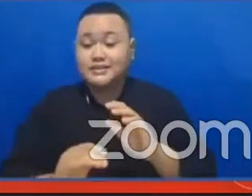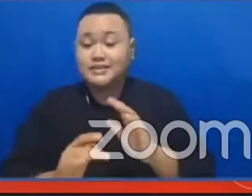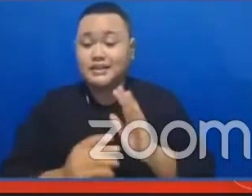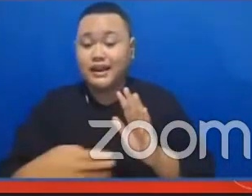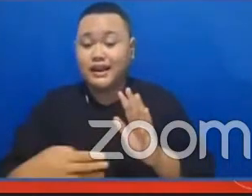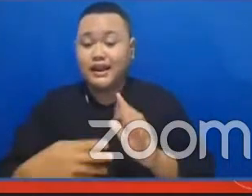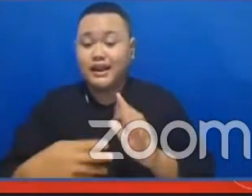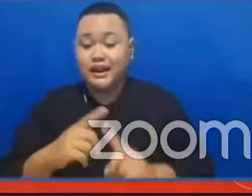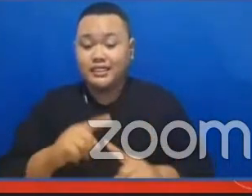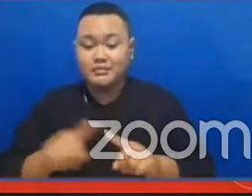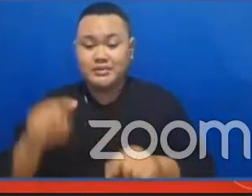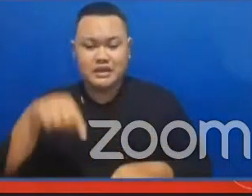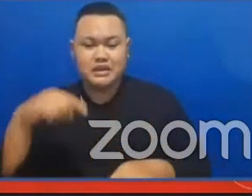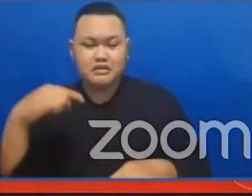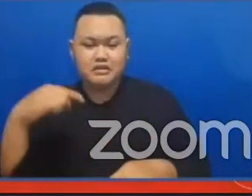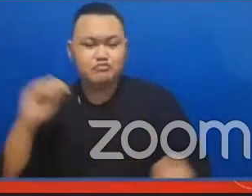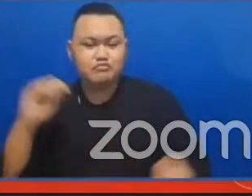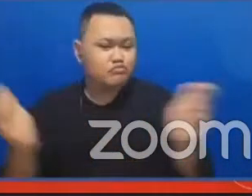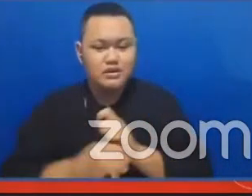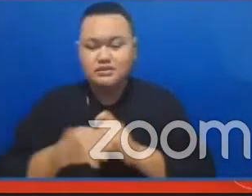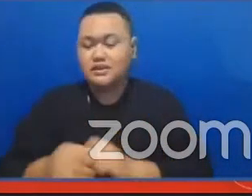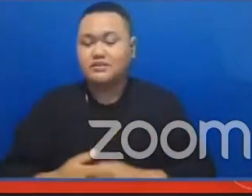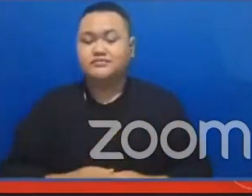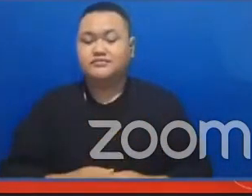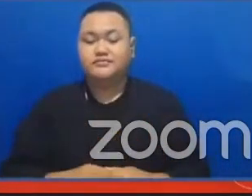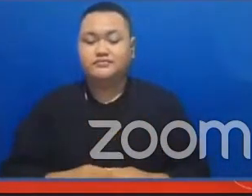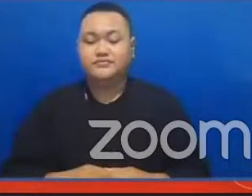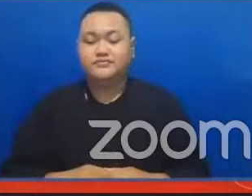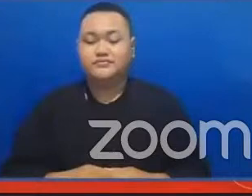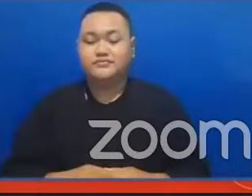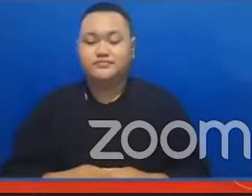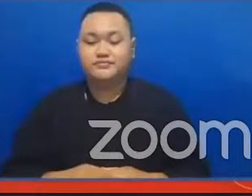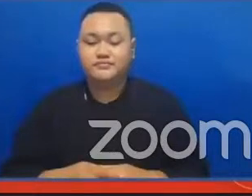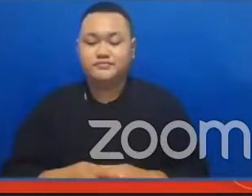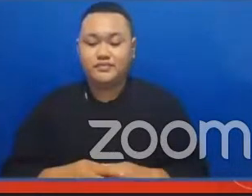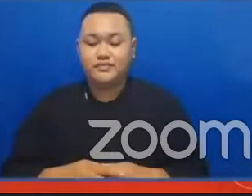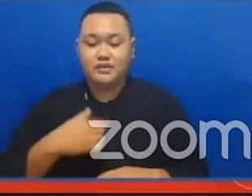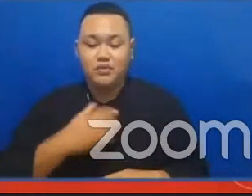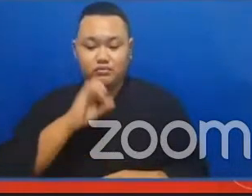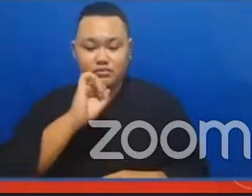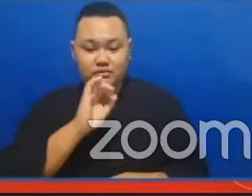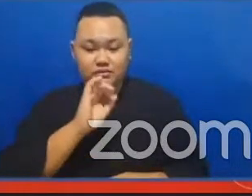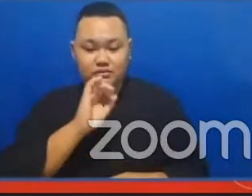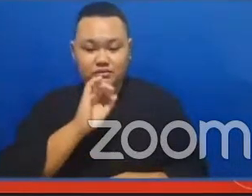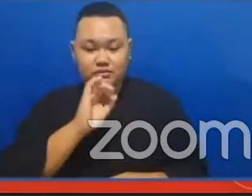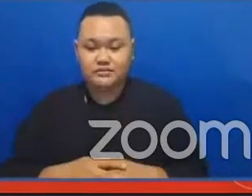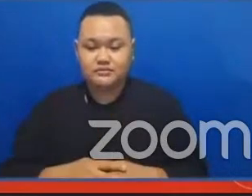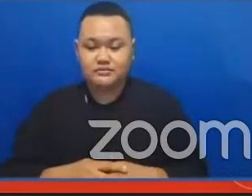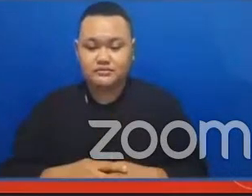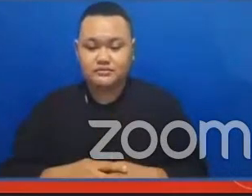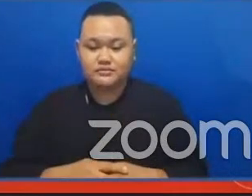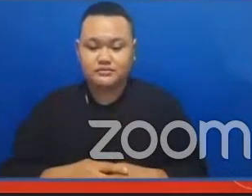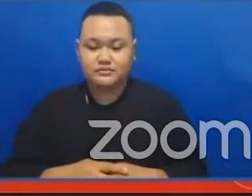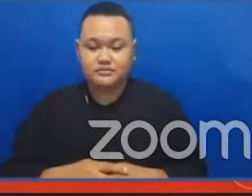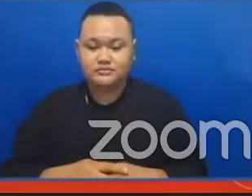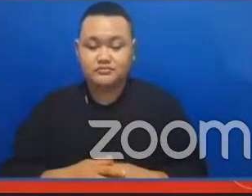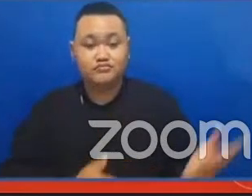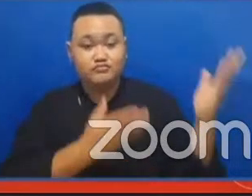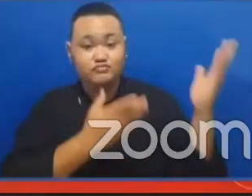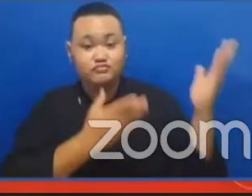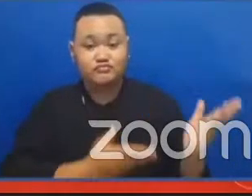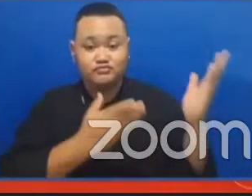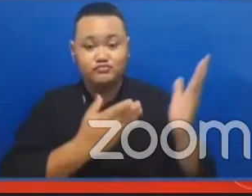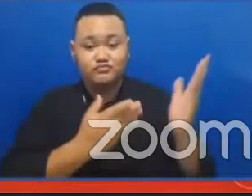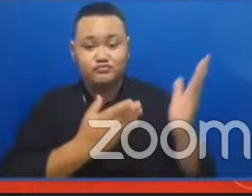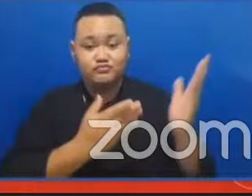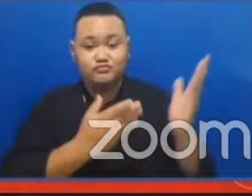kita sudah ada dokumen Kemdikbud. Nah, sedikit Mas Hafiz saya menyampaikan Bapak yang hadir terkait dengan semua